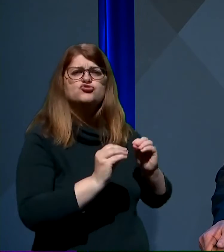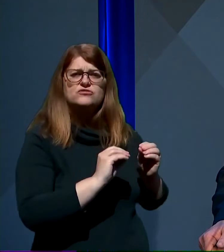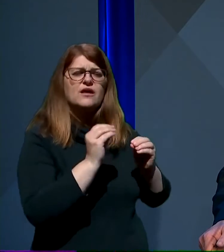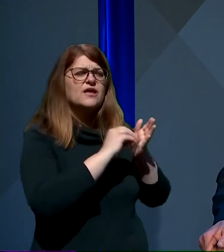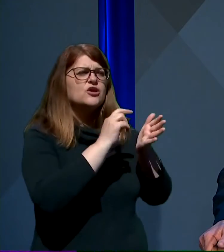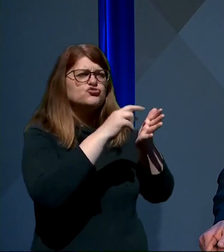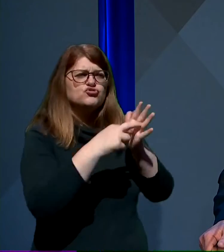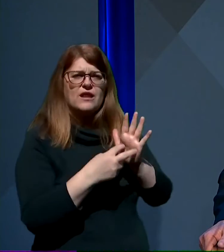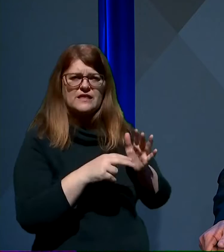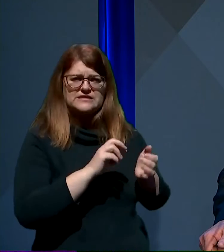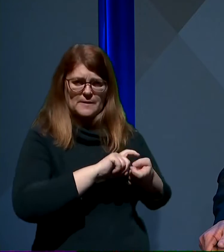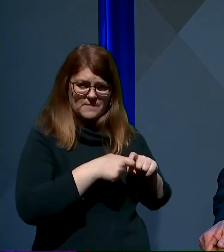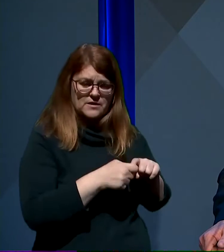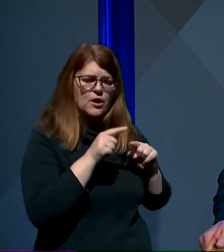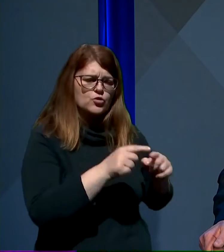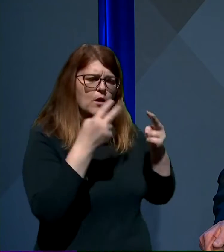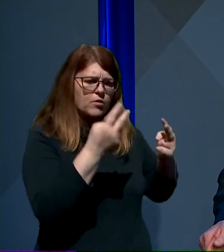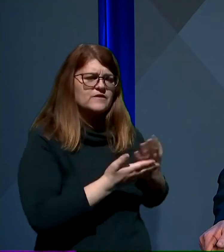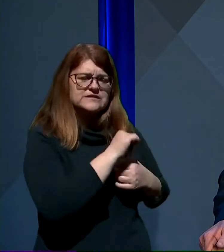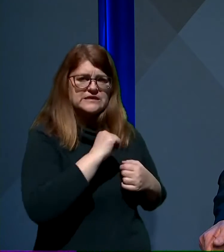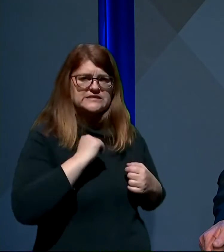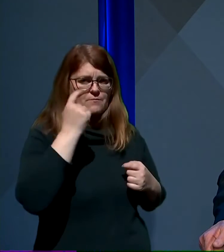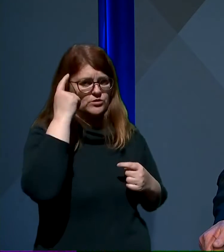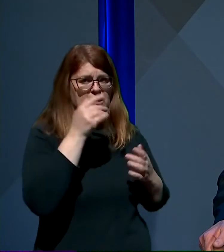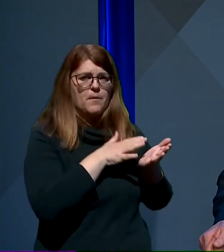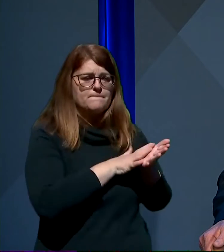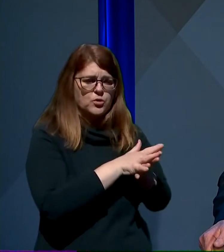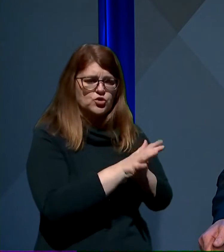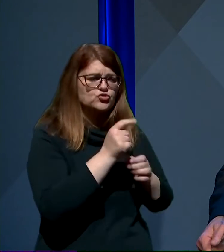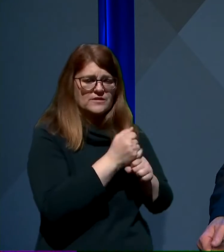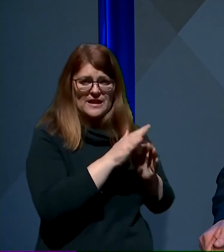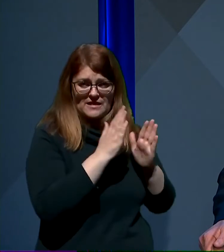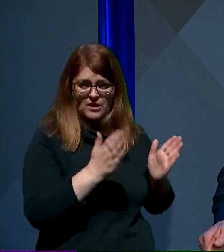je ključno zaradi samooskrbe potrošnikov in dela na domu,